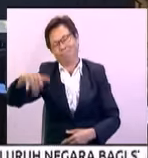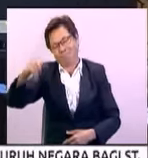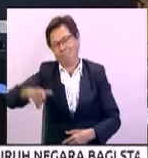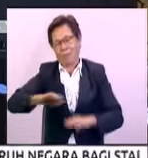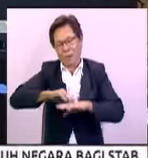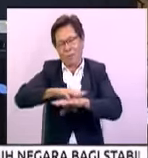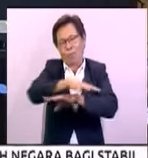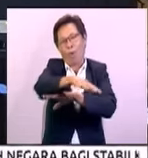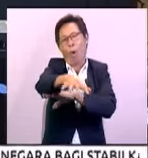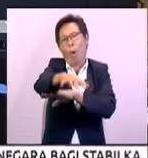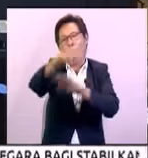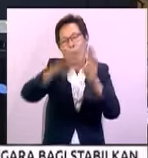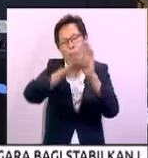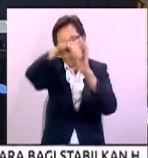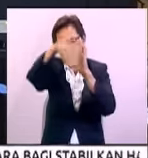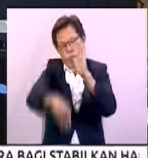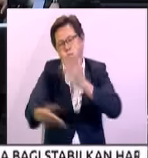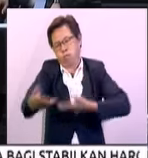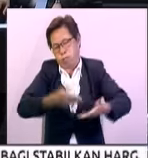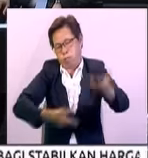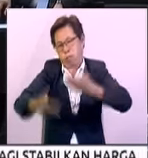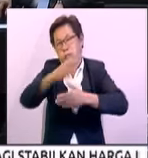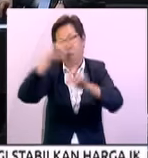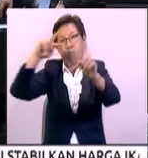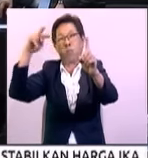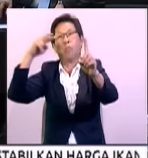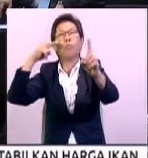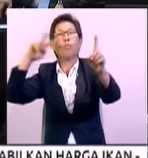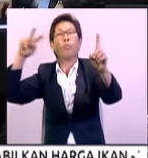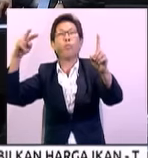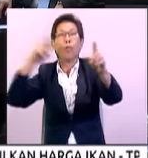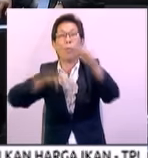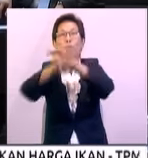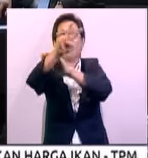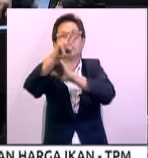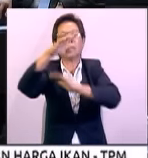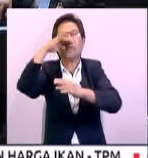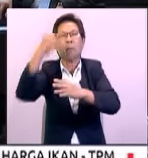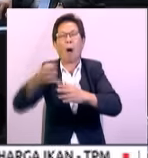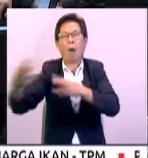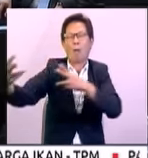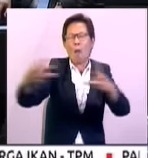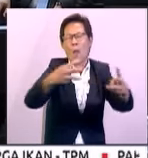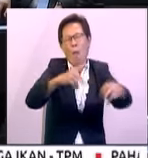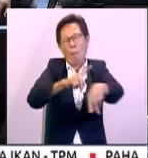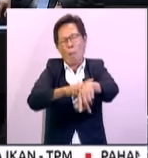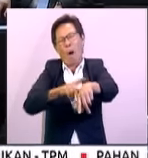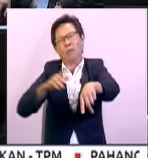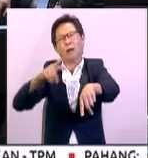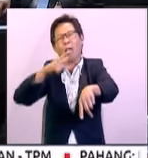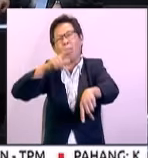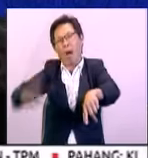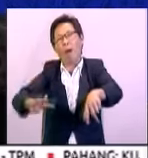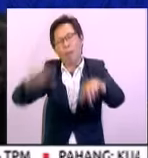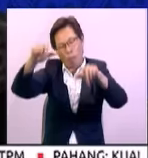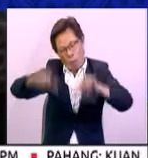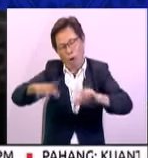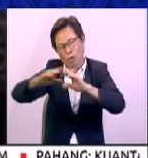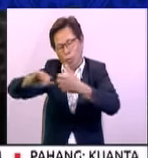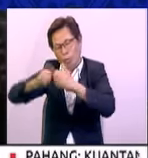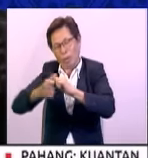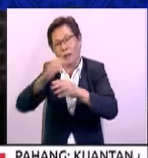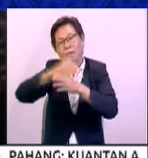memberi kesan kemerosotan perdagangan dengan prospek memburuk yang bakal menjadi perang dingin jangka panjang, dan ia boleh diselesaikan